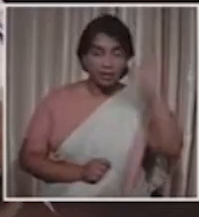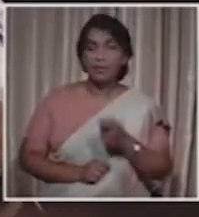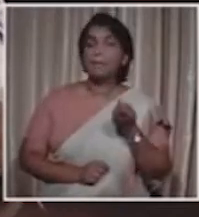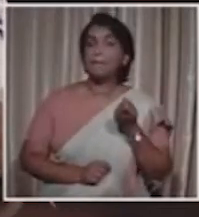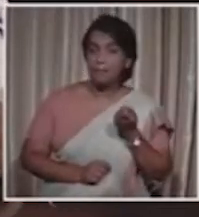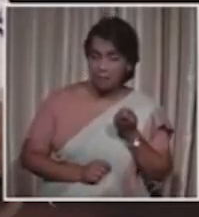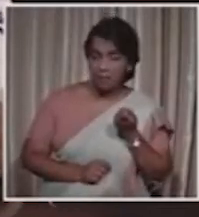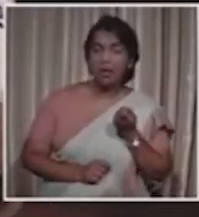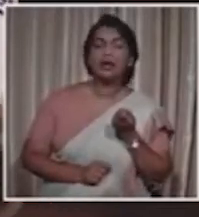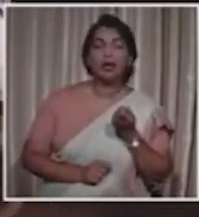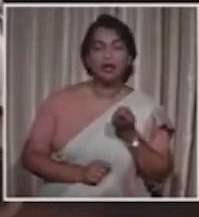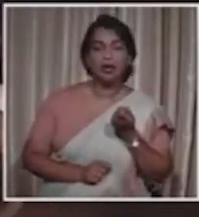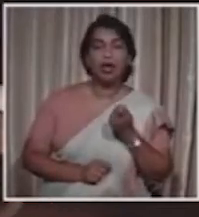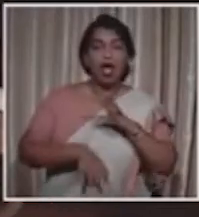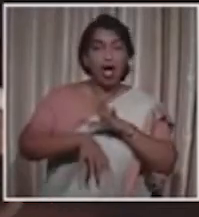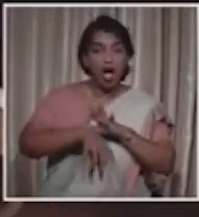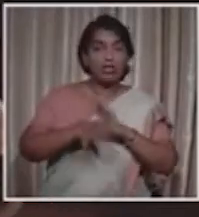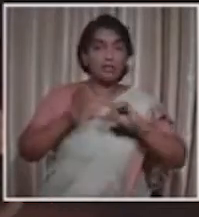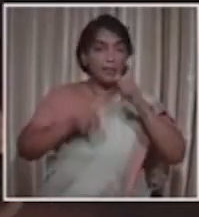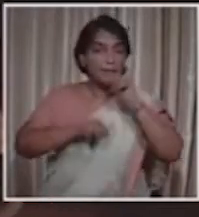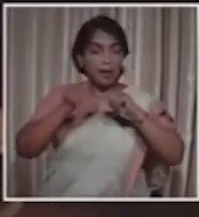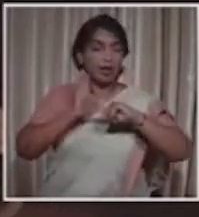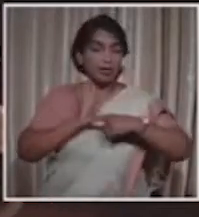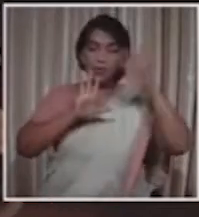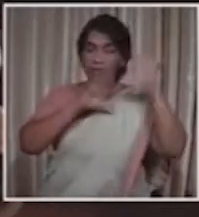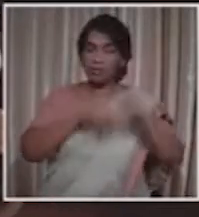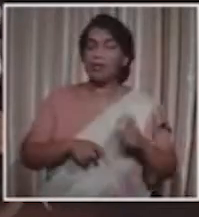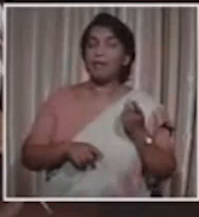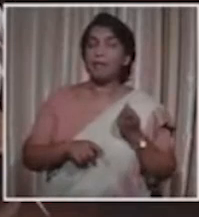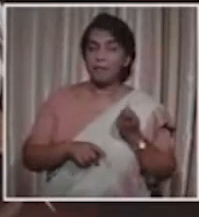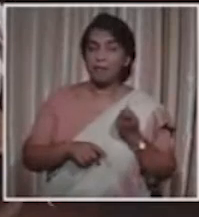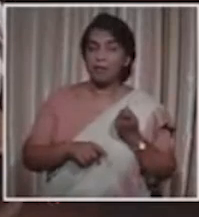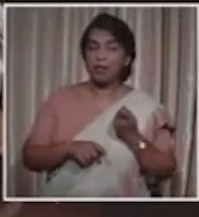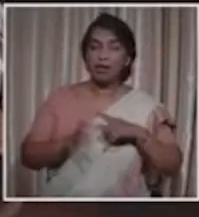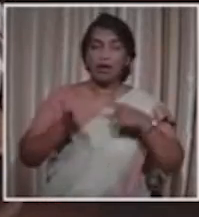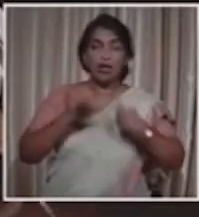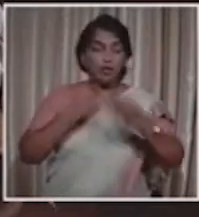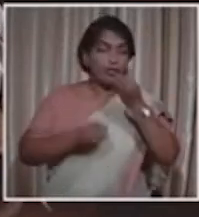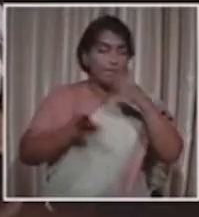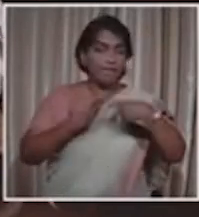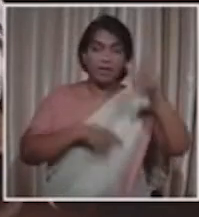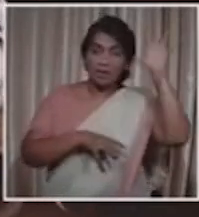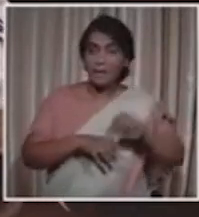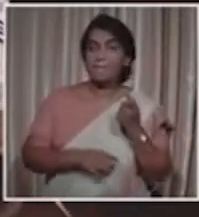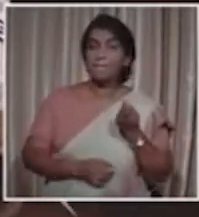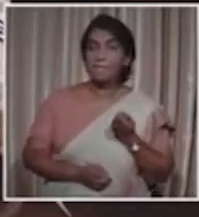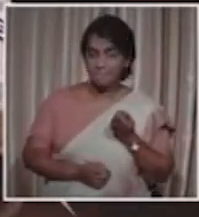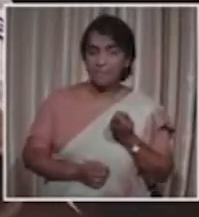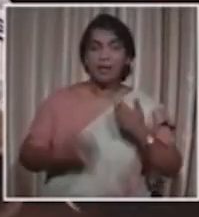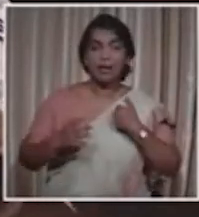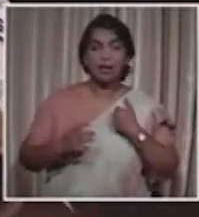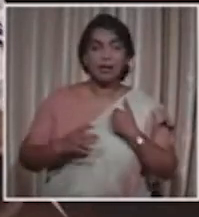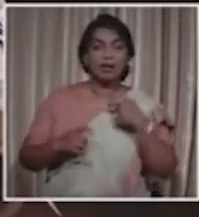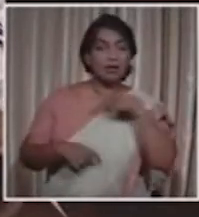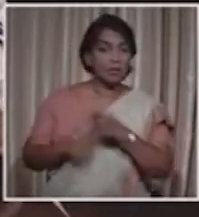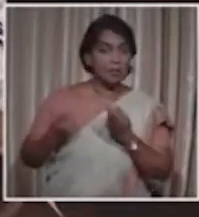සල්ලි රෝහල් උපකරණ ගෙන්න තියෙන සල්ලි අමුද්‍රව්‍ය ගෙන්න ගන්න තියෙන සල්ලි අපේ රිසර්ව්ස්